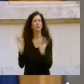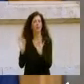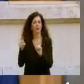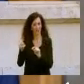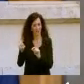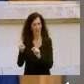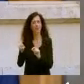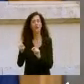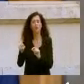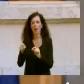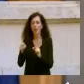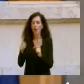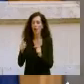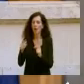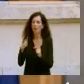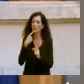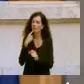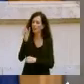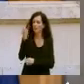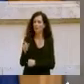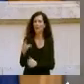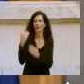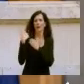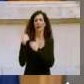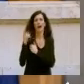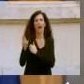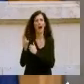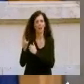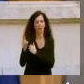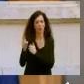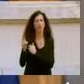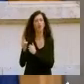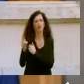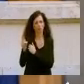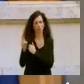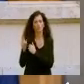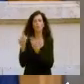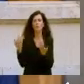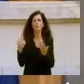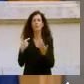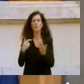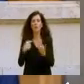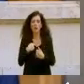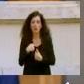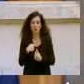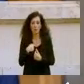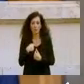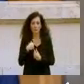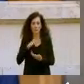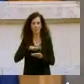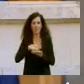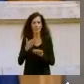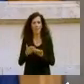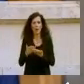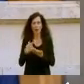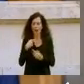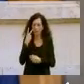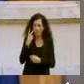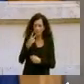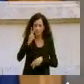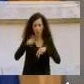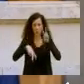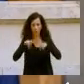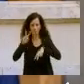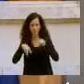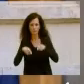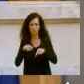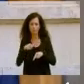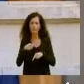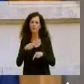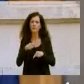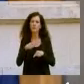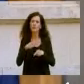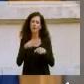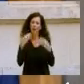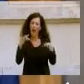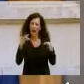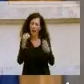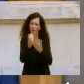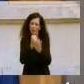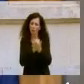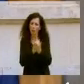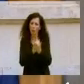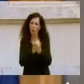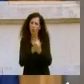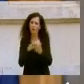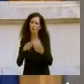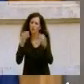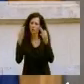tutti gli estremi ma lo dico in ragione delle carte consultate per procedere alla revoca è